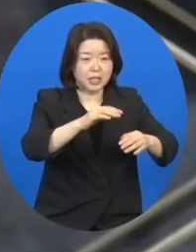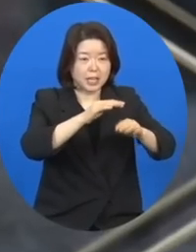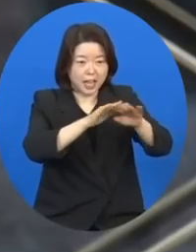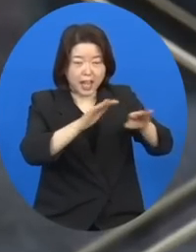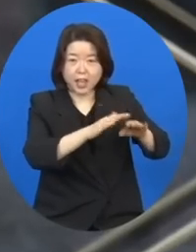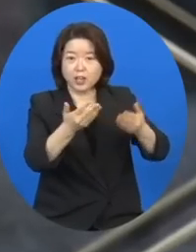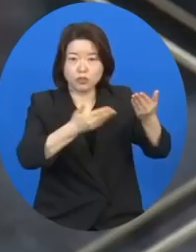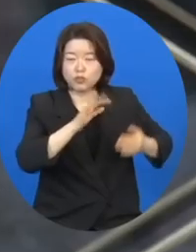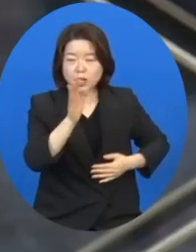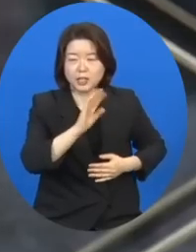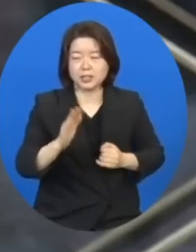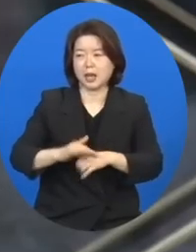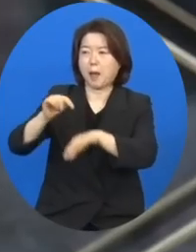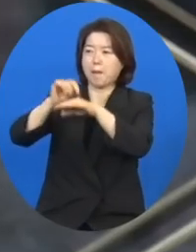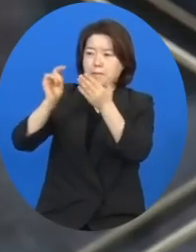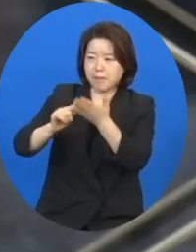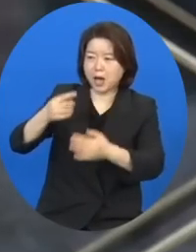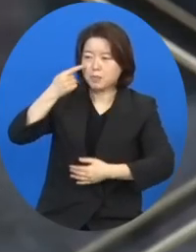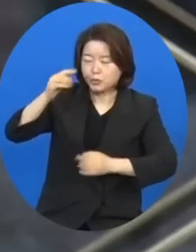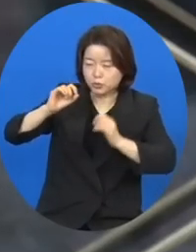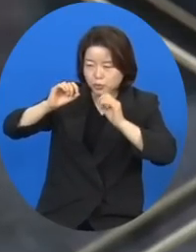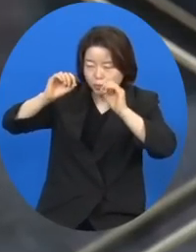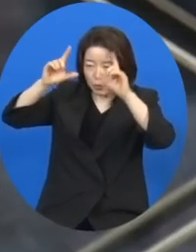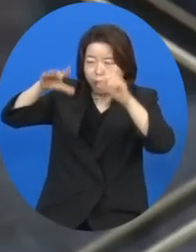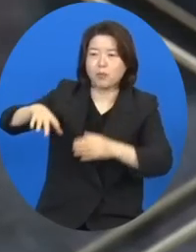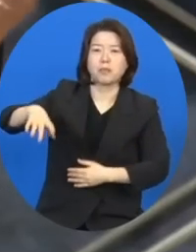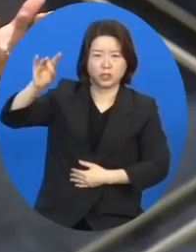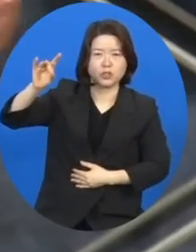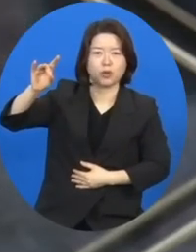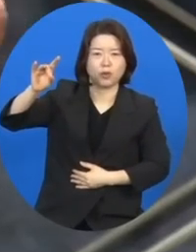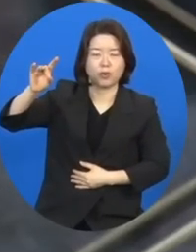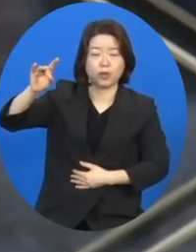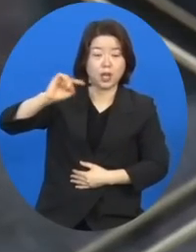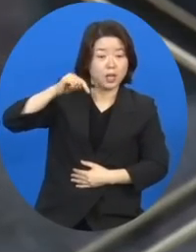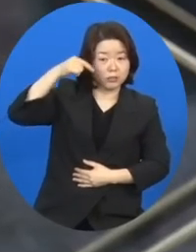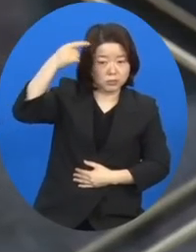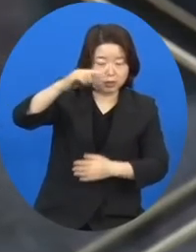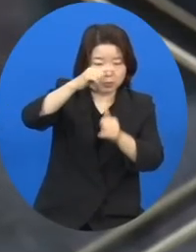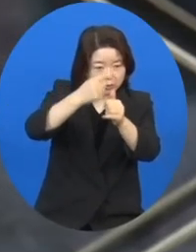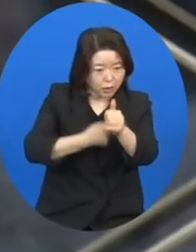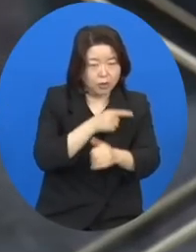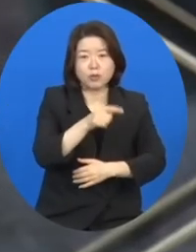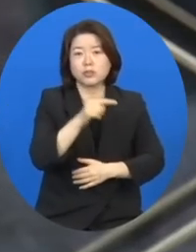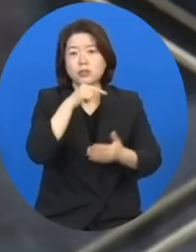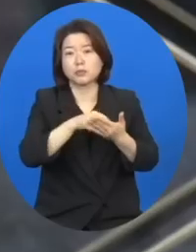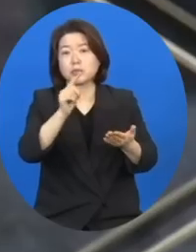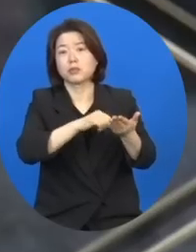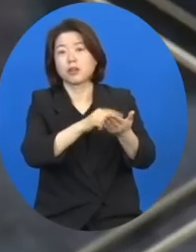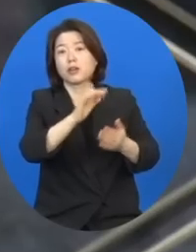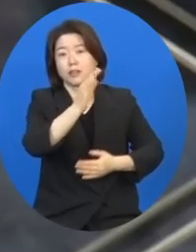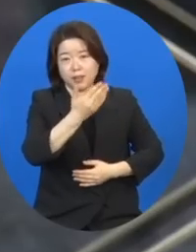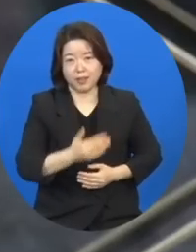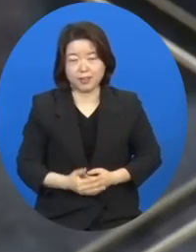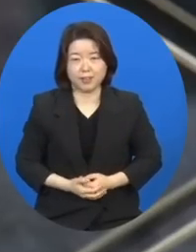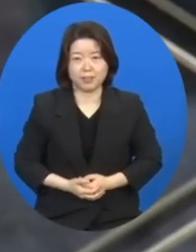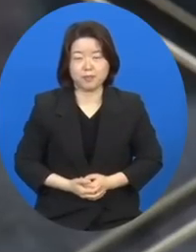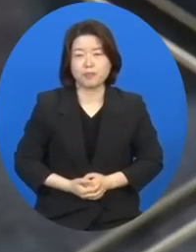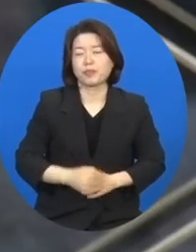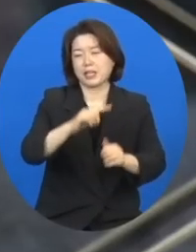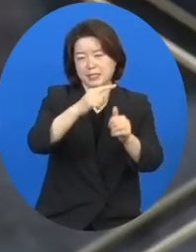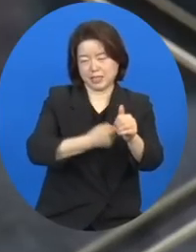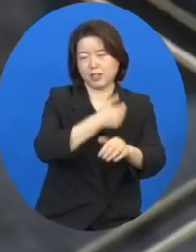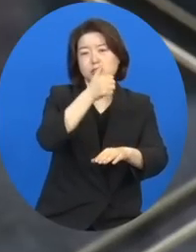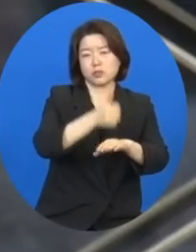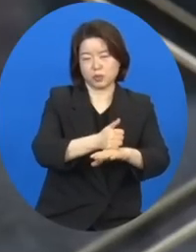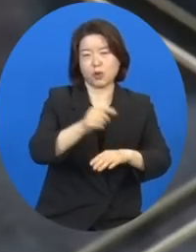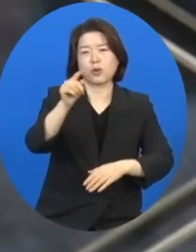우리의 마음의 눈을 밝히 열어주심으로써 해결해 주신 거예요. 이 건축부채는 자연스러운